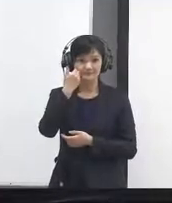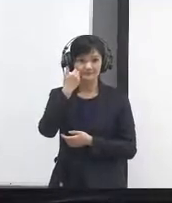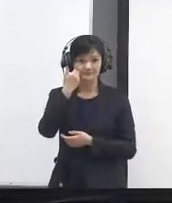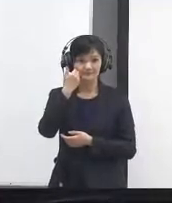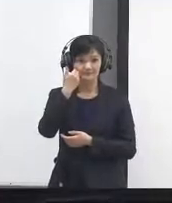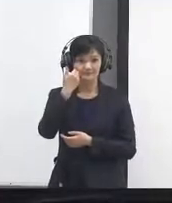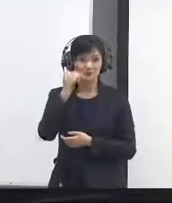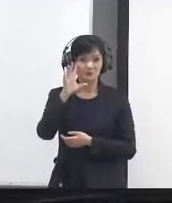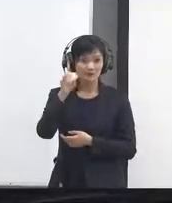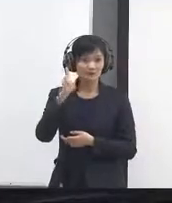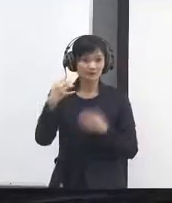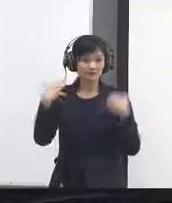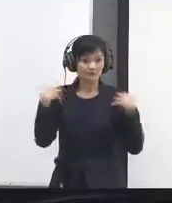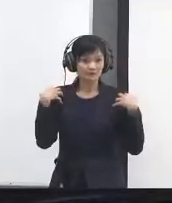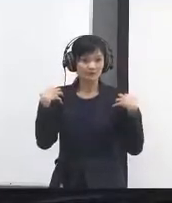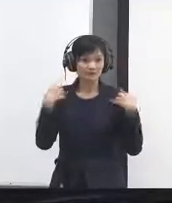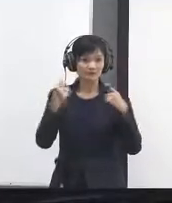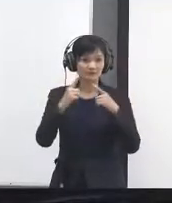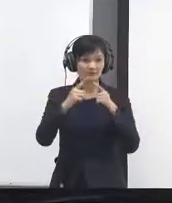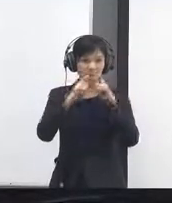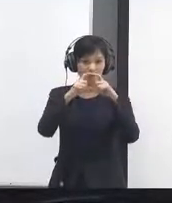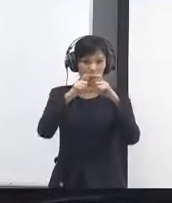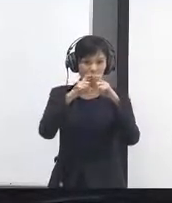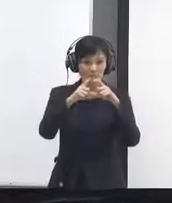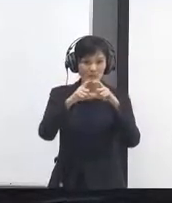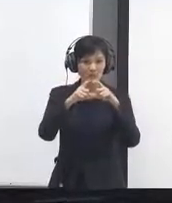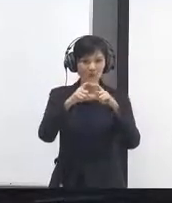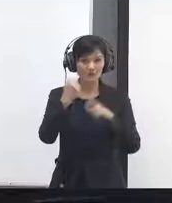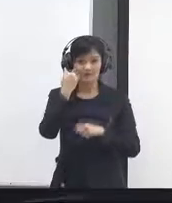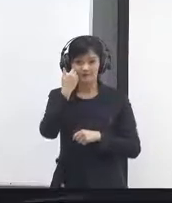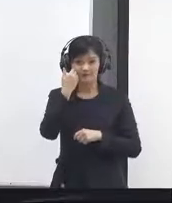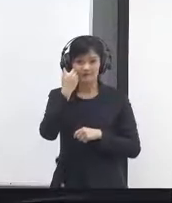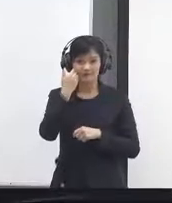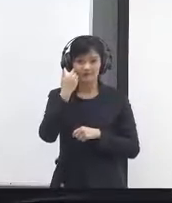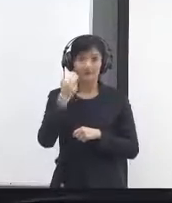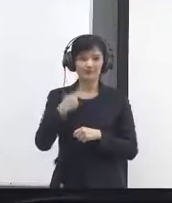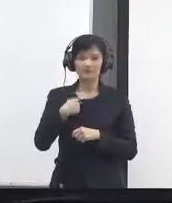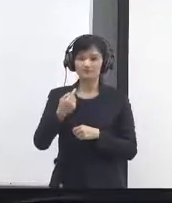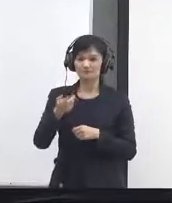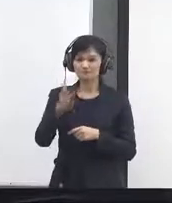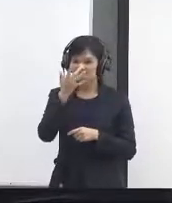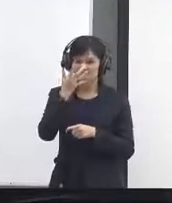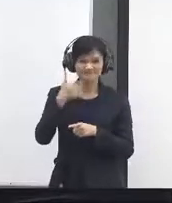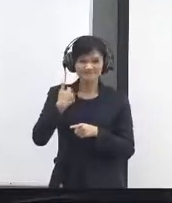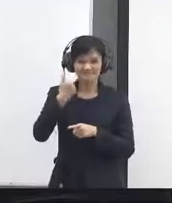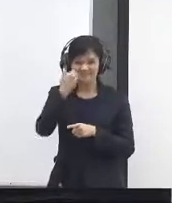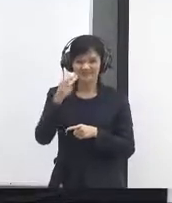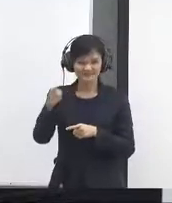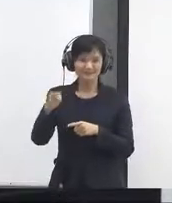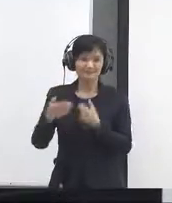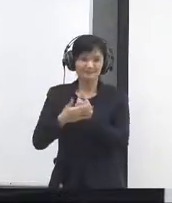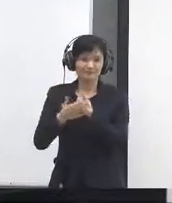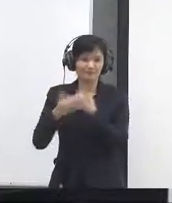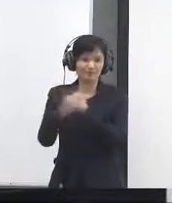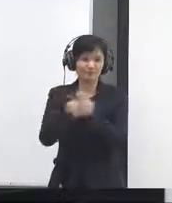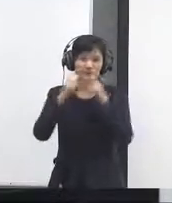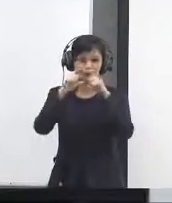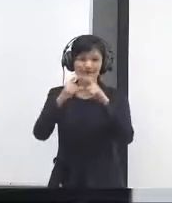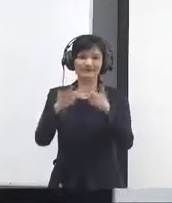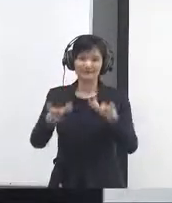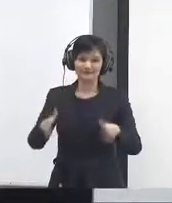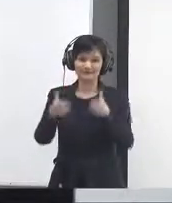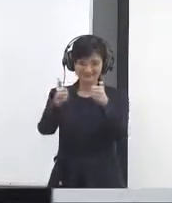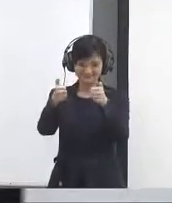人，就是不知道是在线上还是在线上，总之非常感谢你，我觉得你超棒的，谢谢，拜拜。